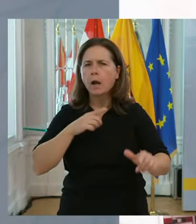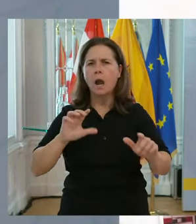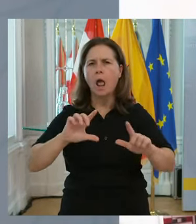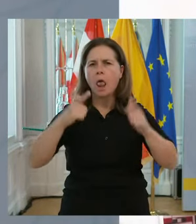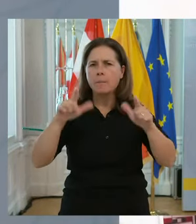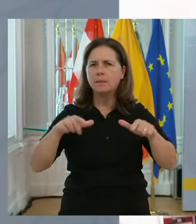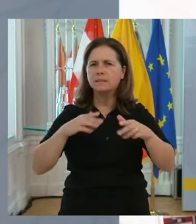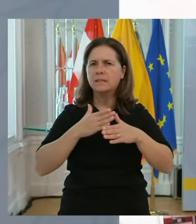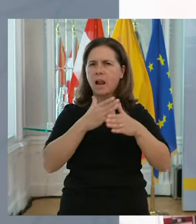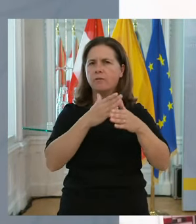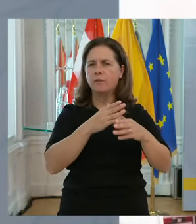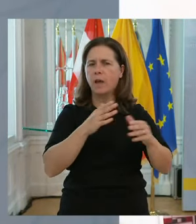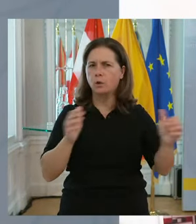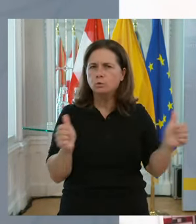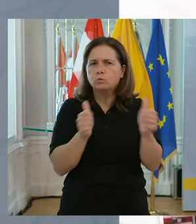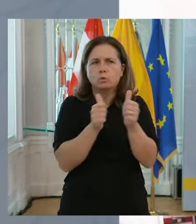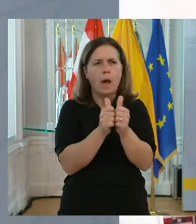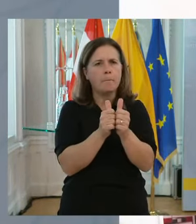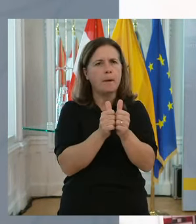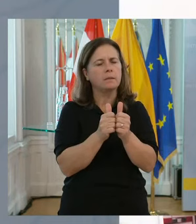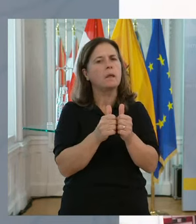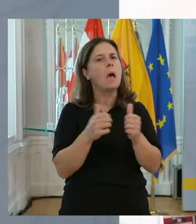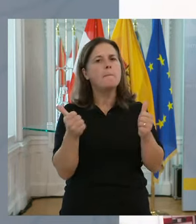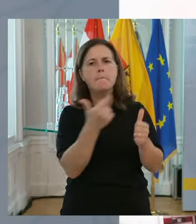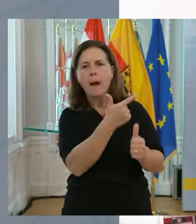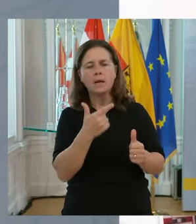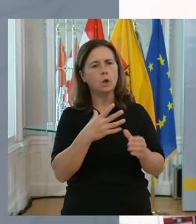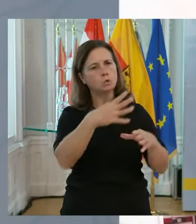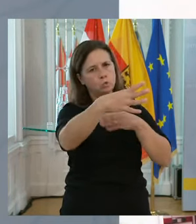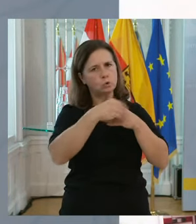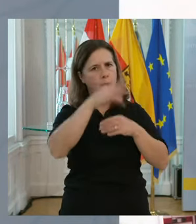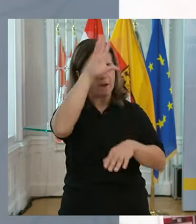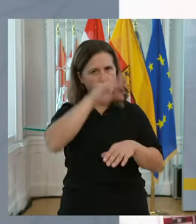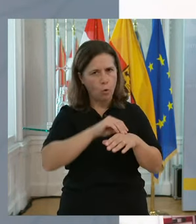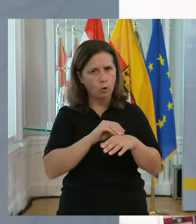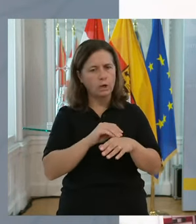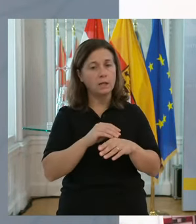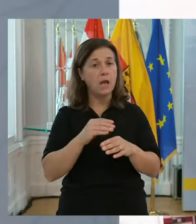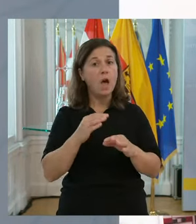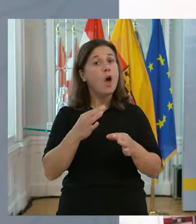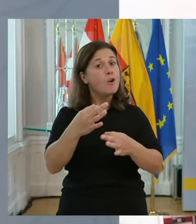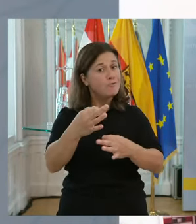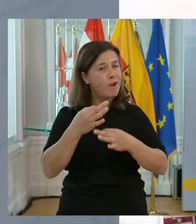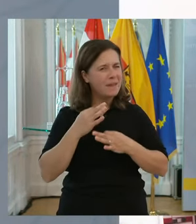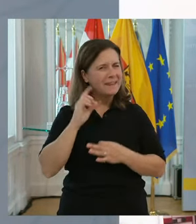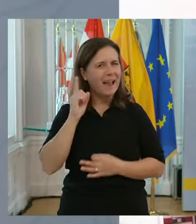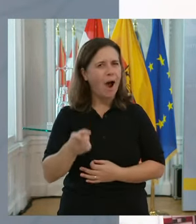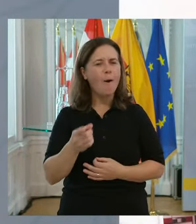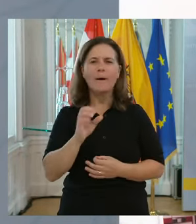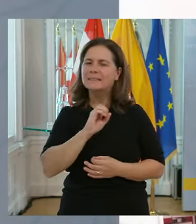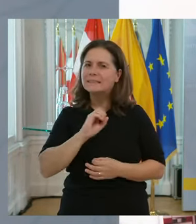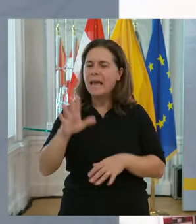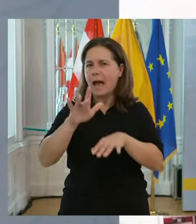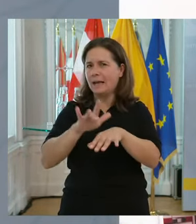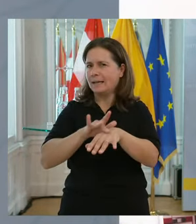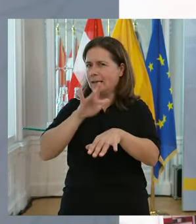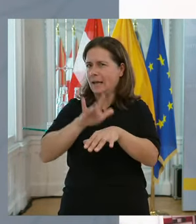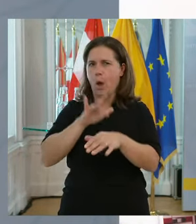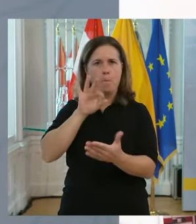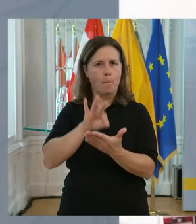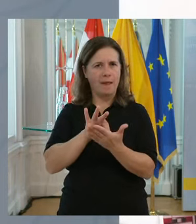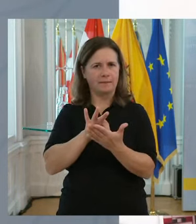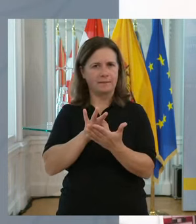Lebenshilfe in Betreuung ist, gemeinsam untergebracht. Und das war für mich auch ein sehr berührender